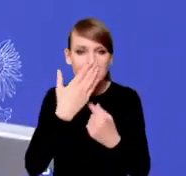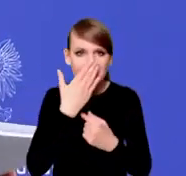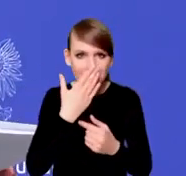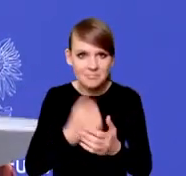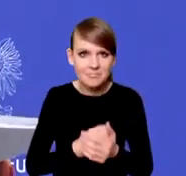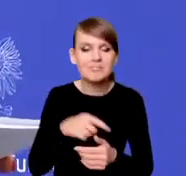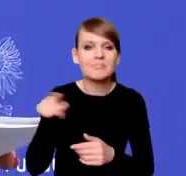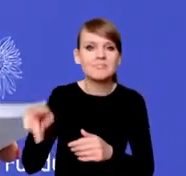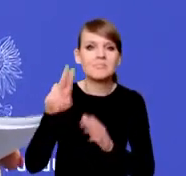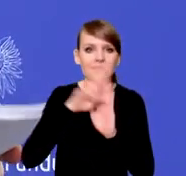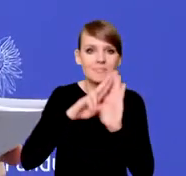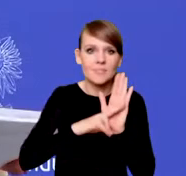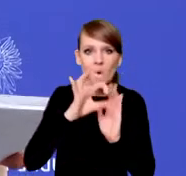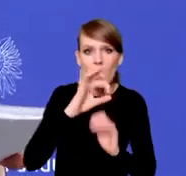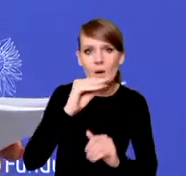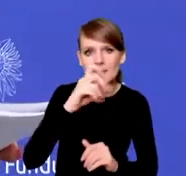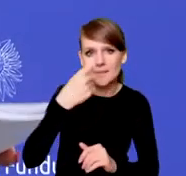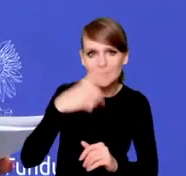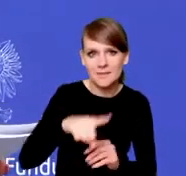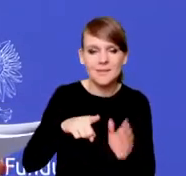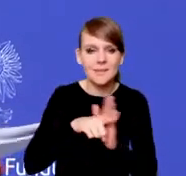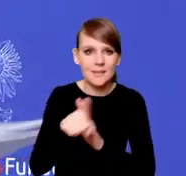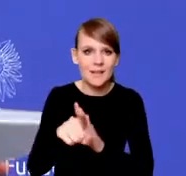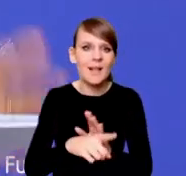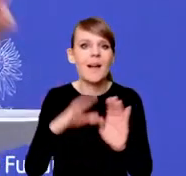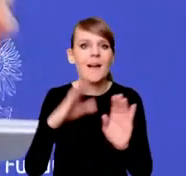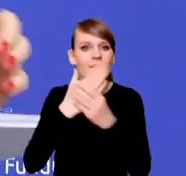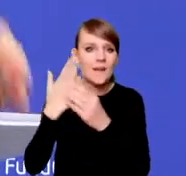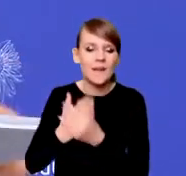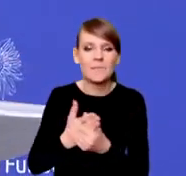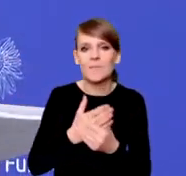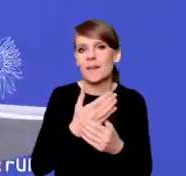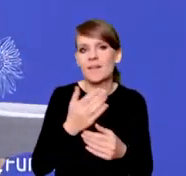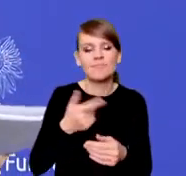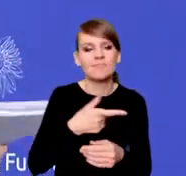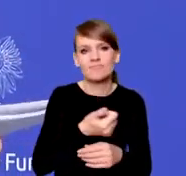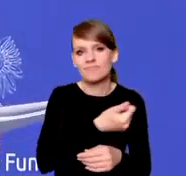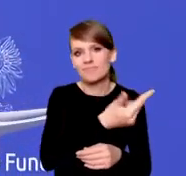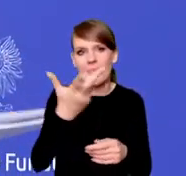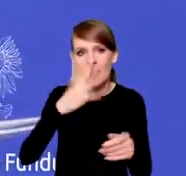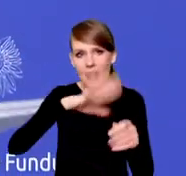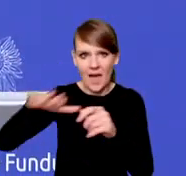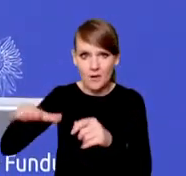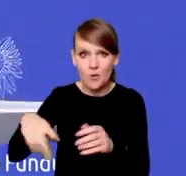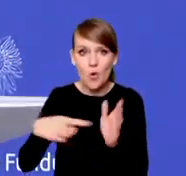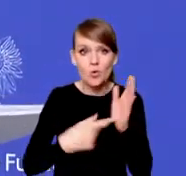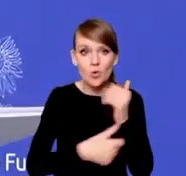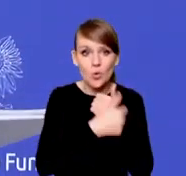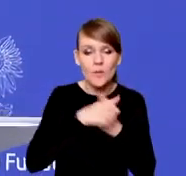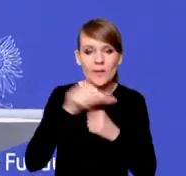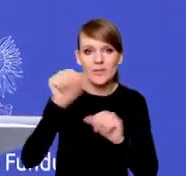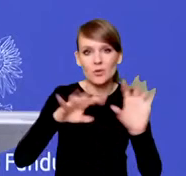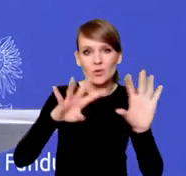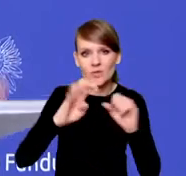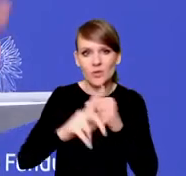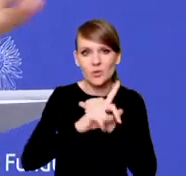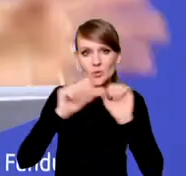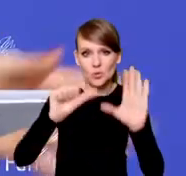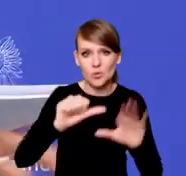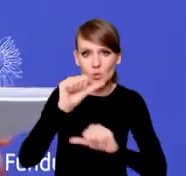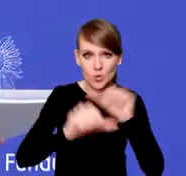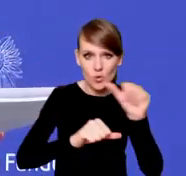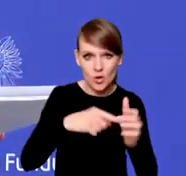OECD dla przedsiębiorstw wielonarodowych. Ten dokument został przyjęty w 1976 roku,